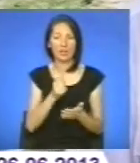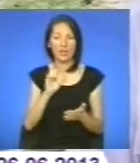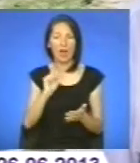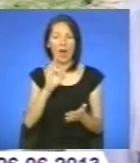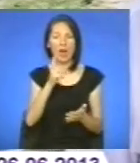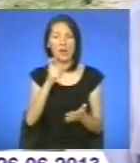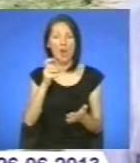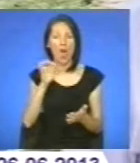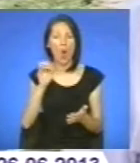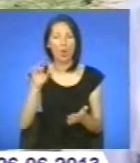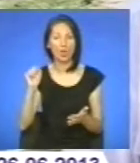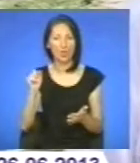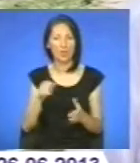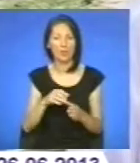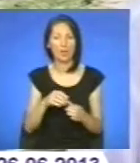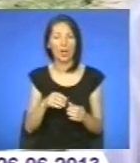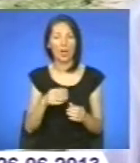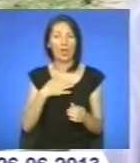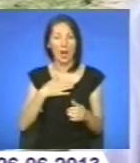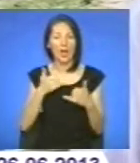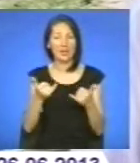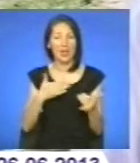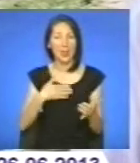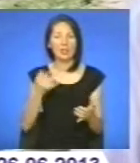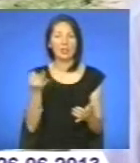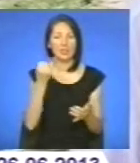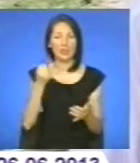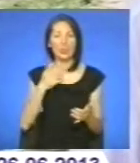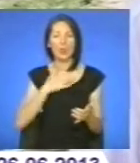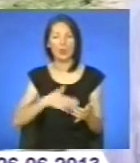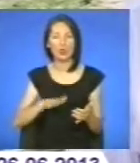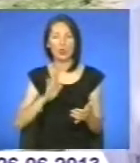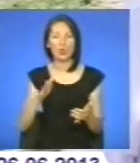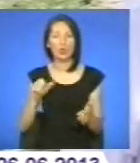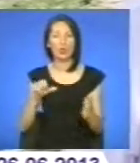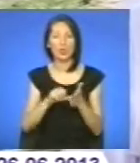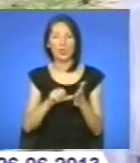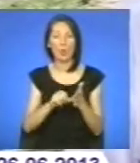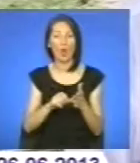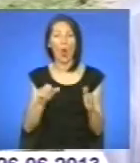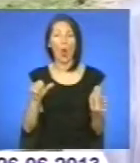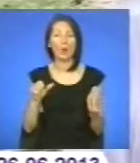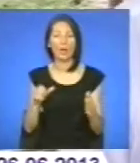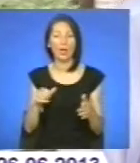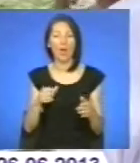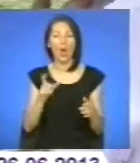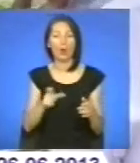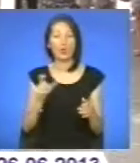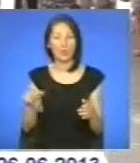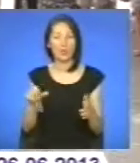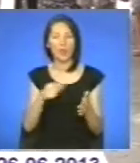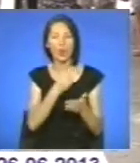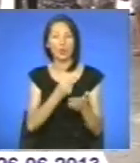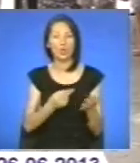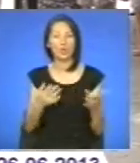села, найцікавішими і найприємнішими будуть виступи учасників художньої самодіяльності села.